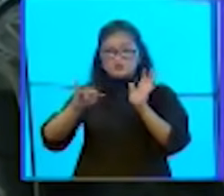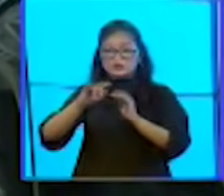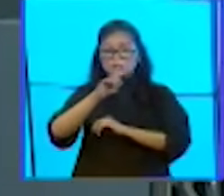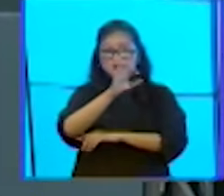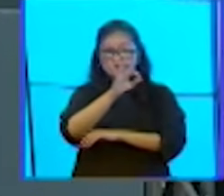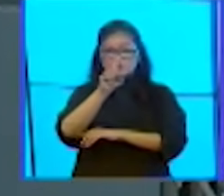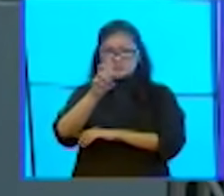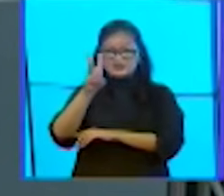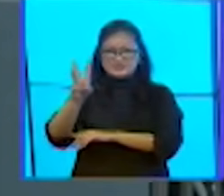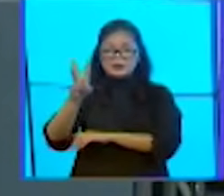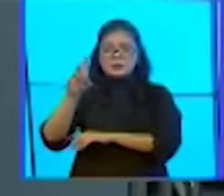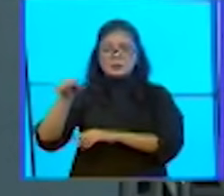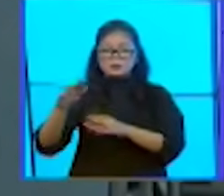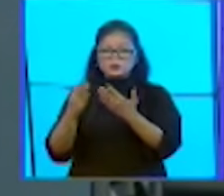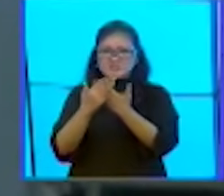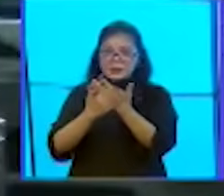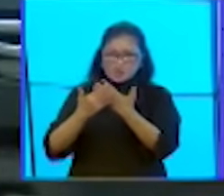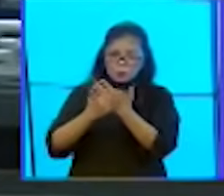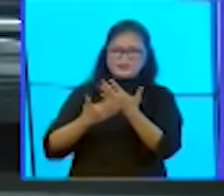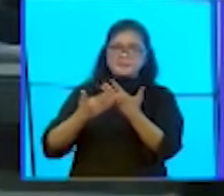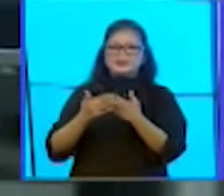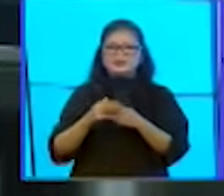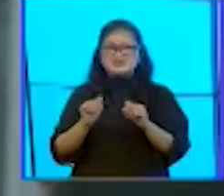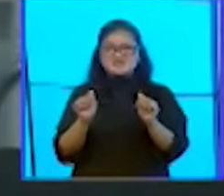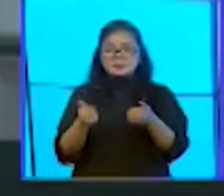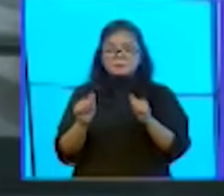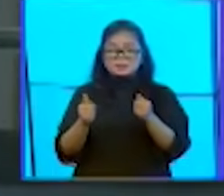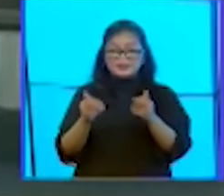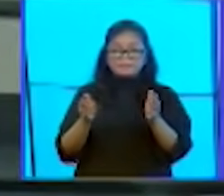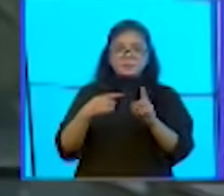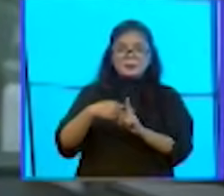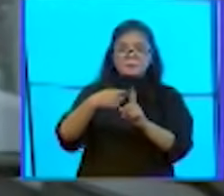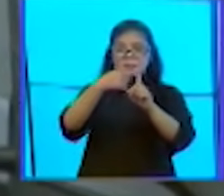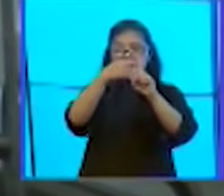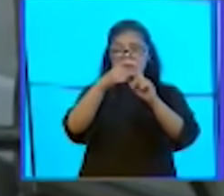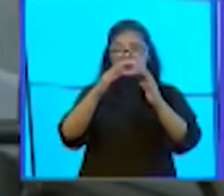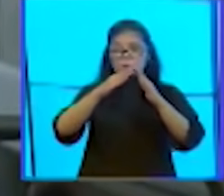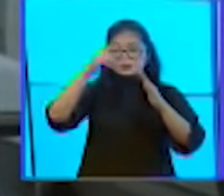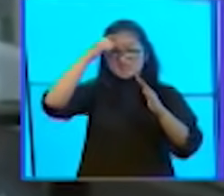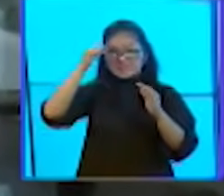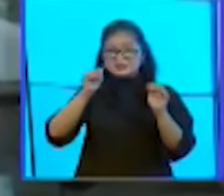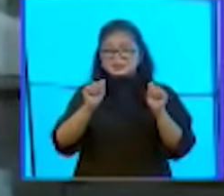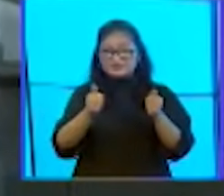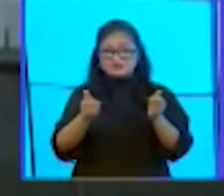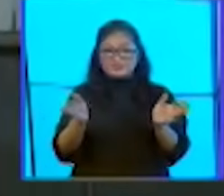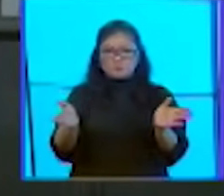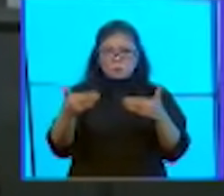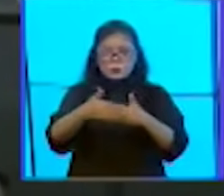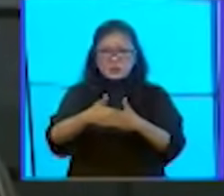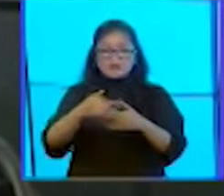dirawat di RSUD Temanggung. Mengantisipasi penambahan pasien COVID-19, pihak RSUD Temanggung akan menyiapkan penambahan ruang isolasi untuk